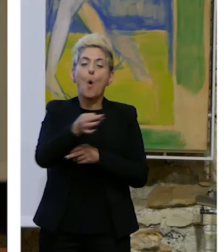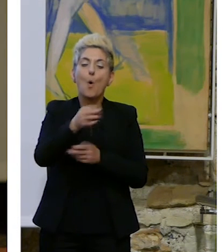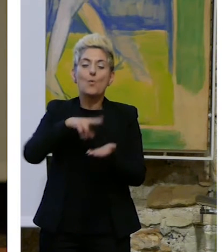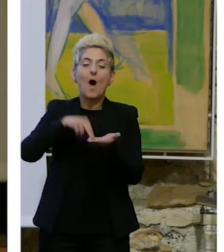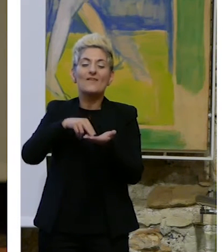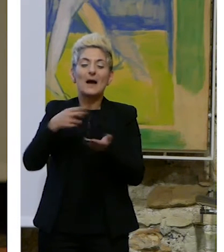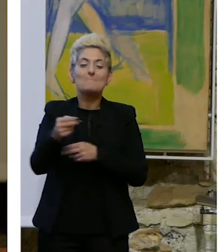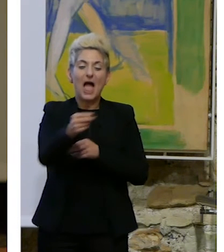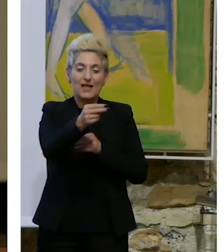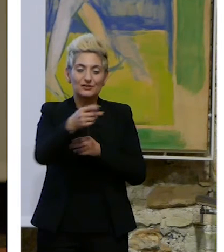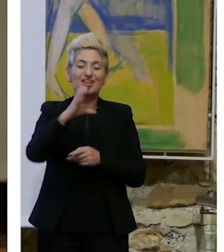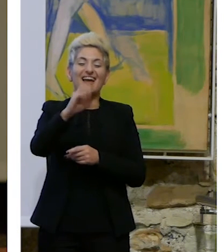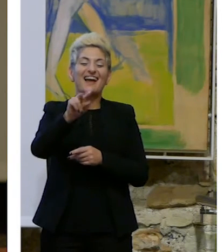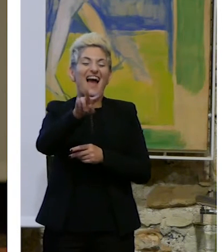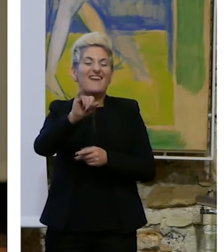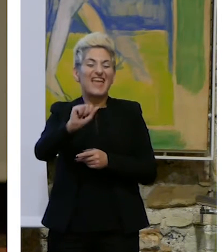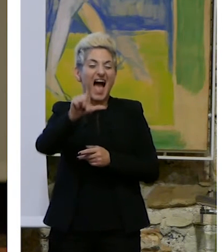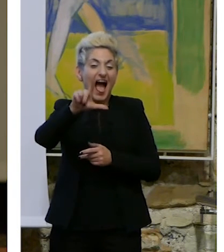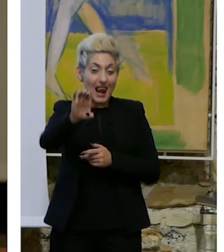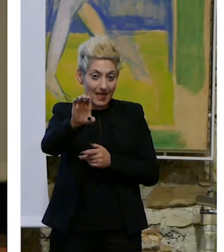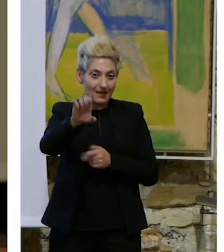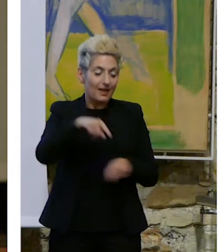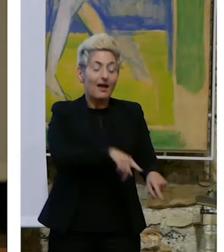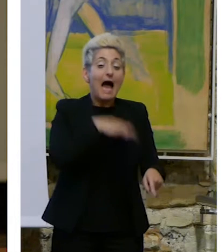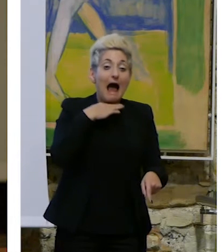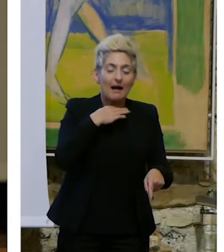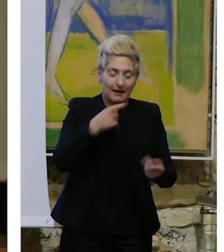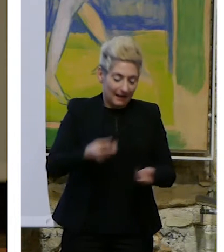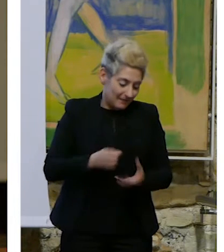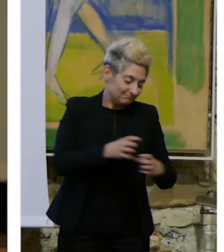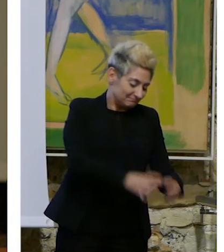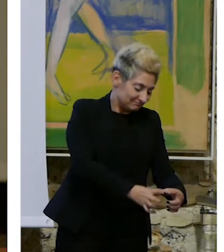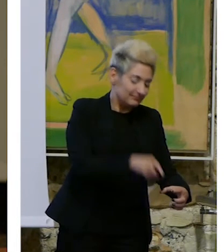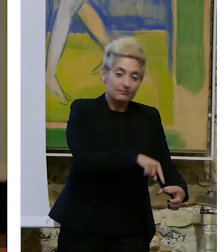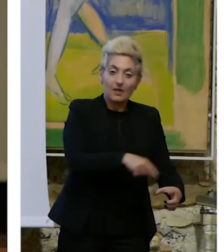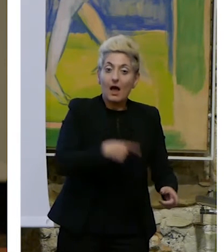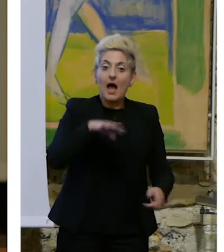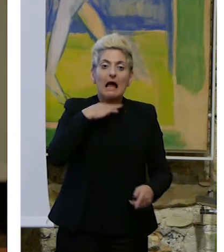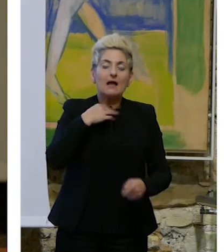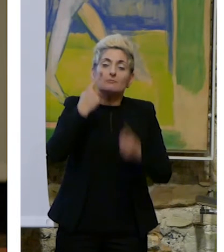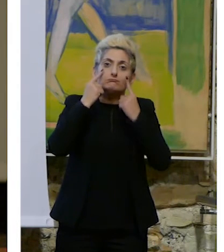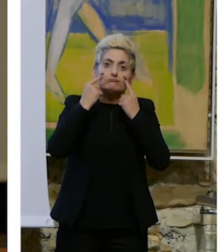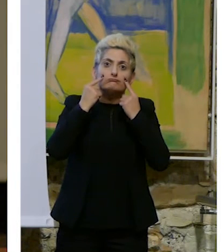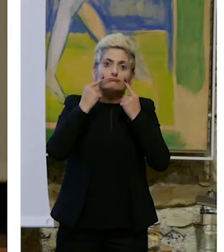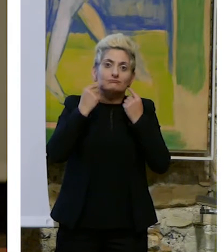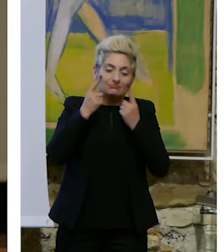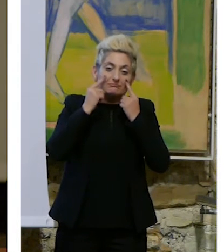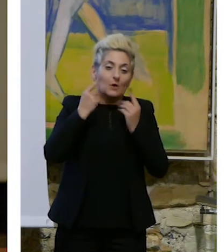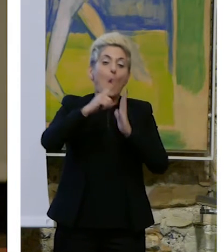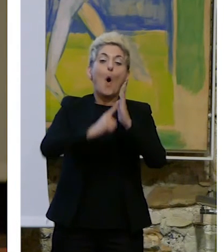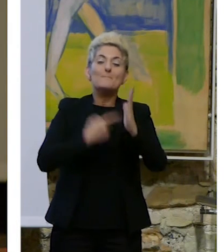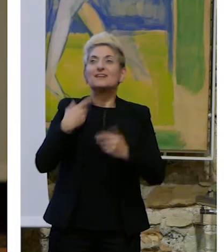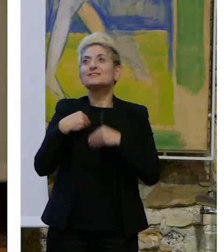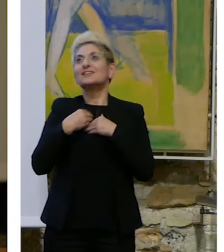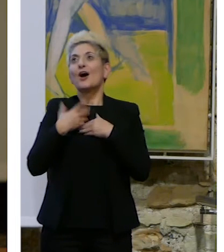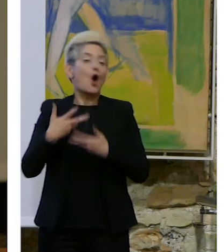un mese, cioè quindi non è vero che queste robe le sappiamo solo noi. In alcuni casi, questo ne parlavo